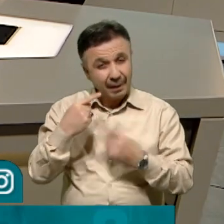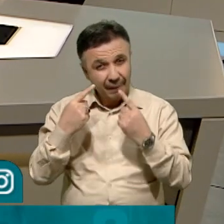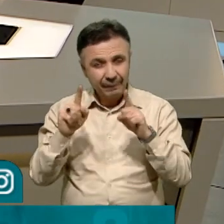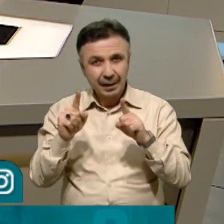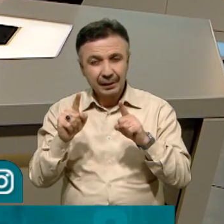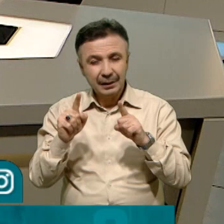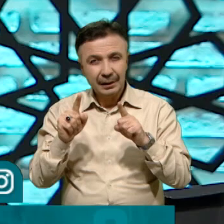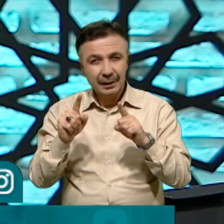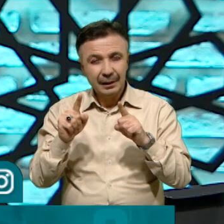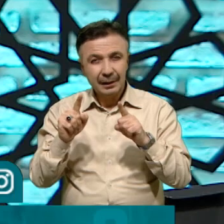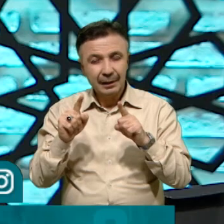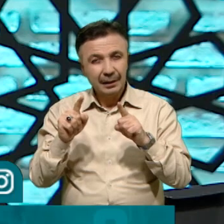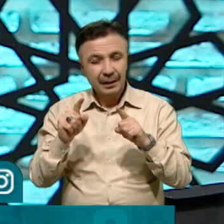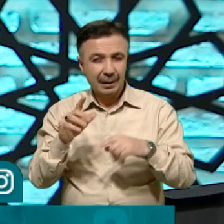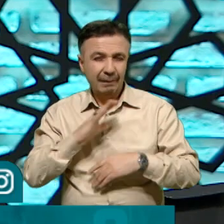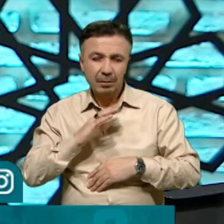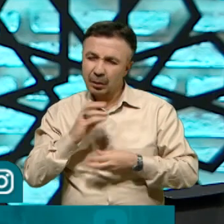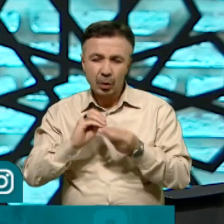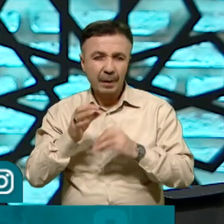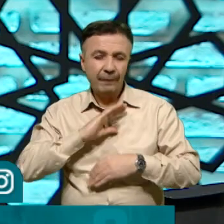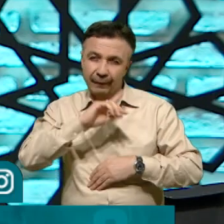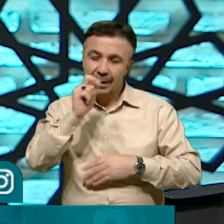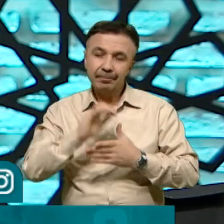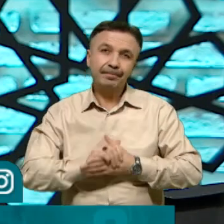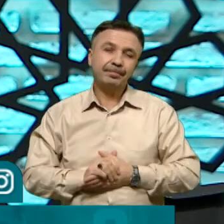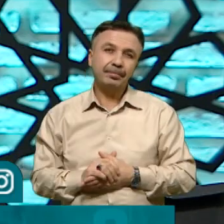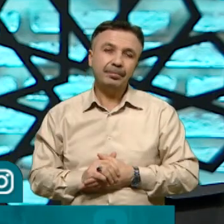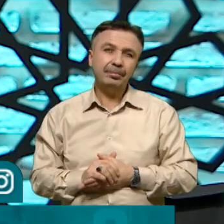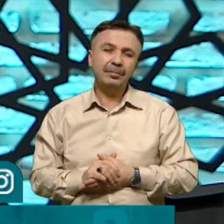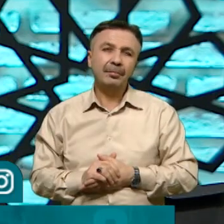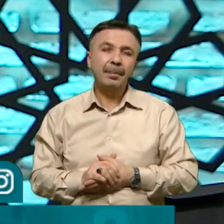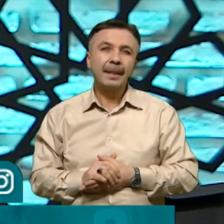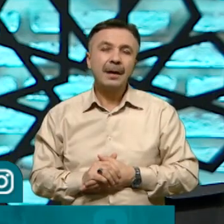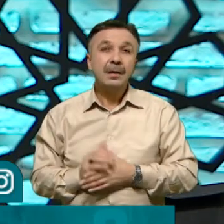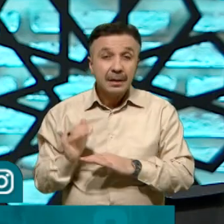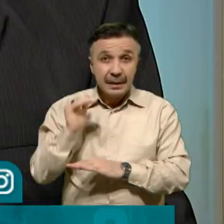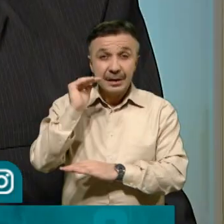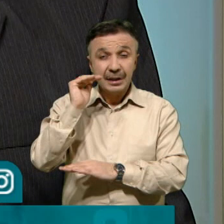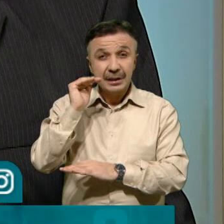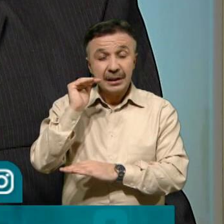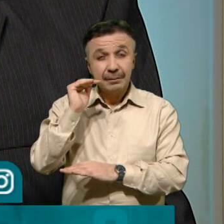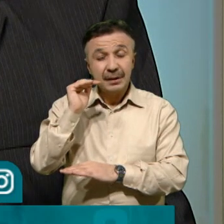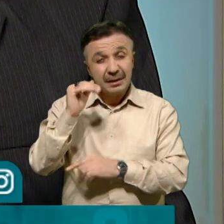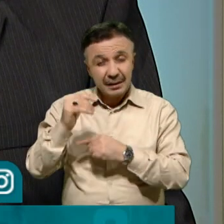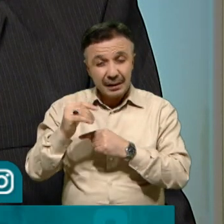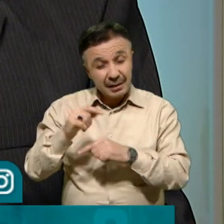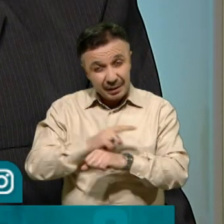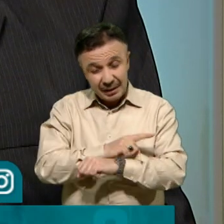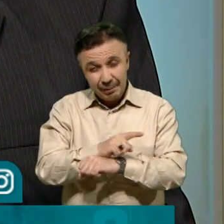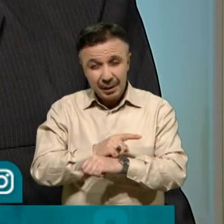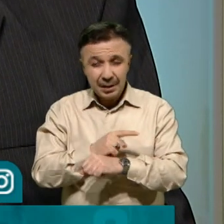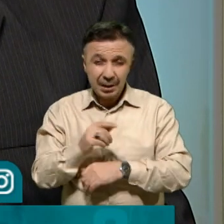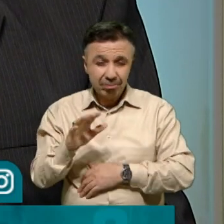ibareler de var. Bunda bir problem var mı hocam? Ya şimdi Furkan Bey, yaşadığımız çağda aşağı